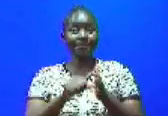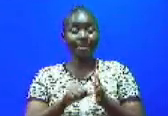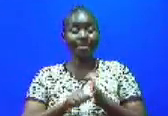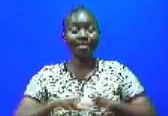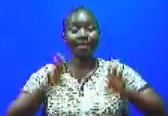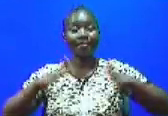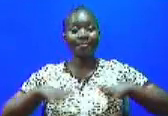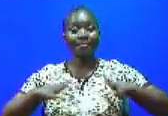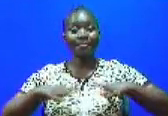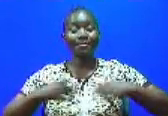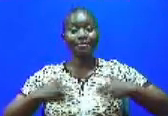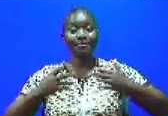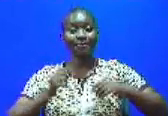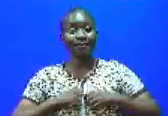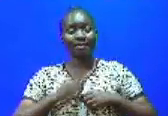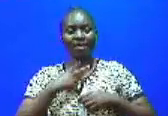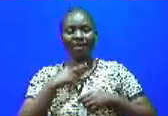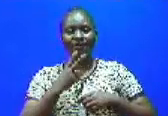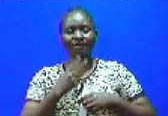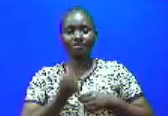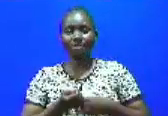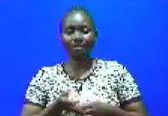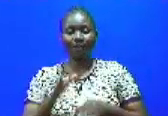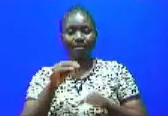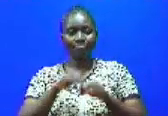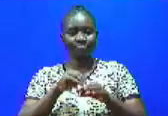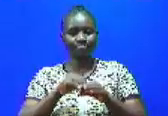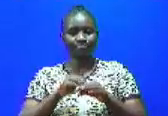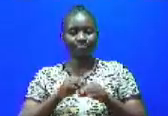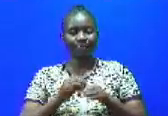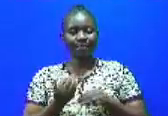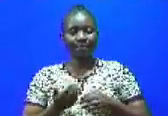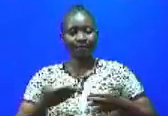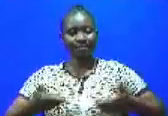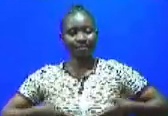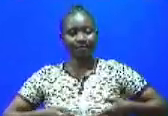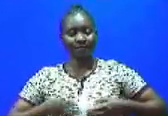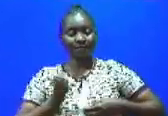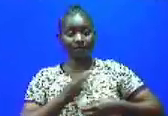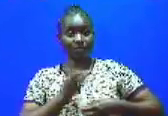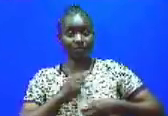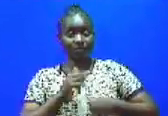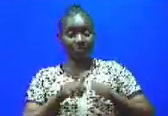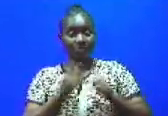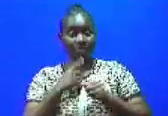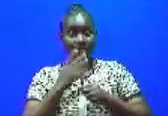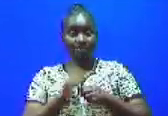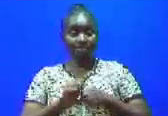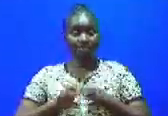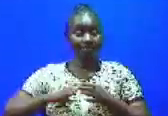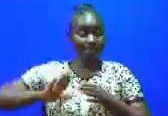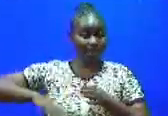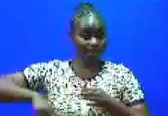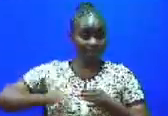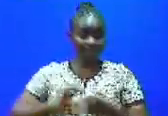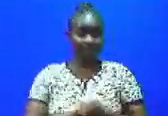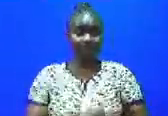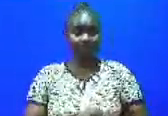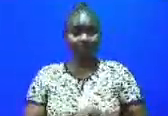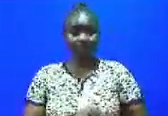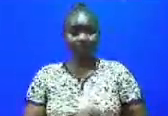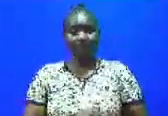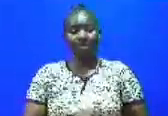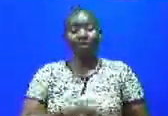amaine Komenta na yue nige kegolie geke kia bagu yuku murunga niya anene asibako tebanga batikiru magega. Maega yugo